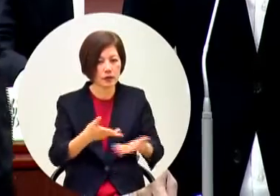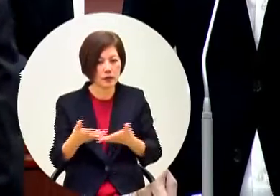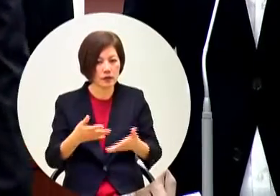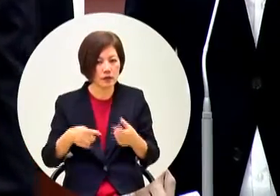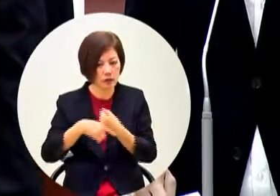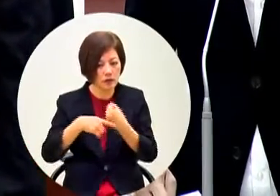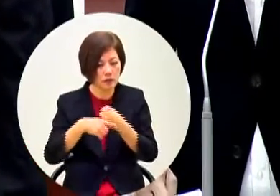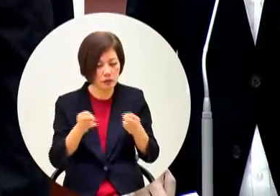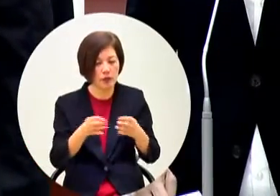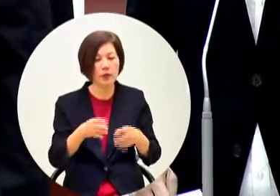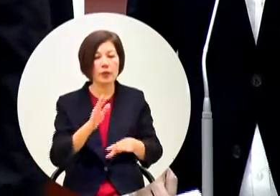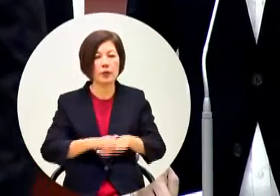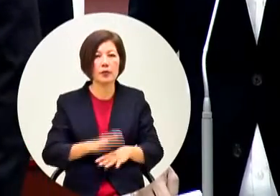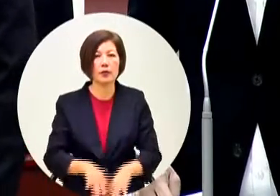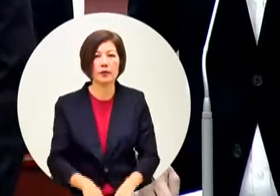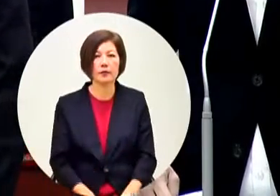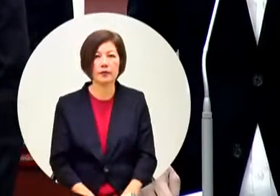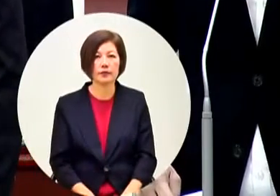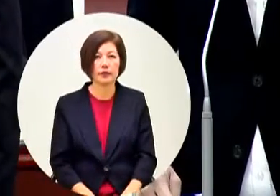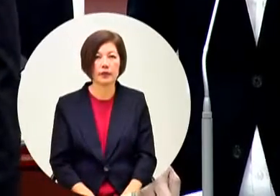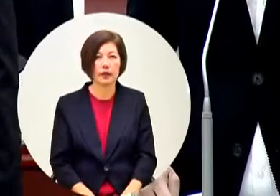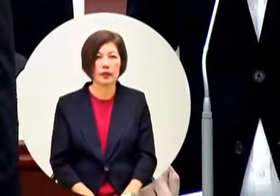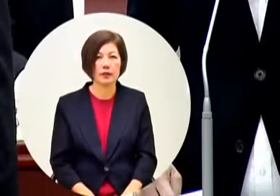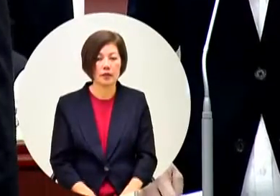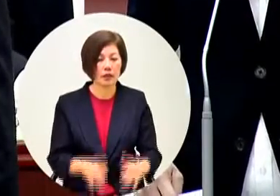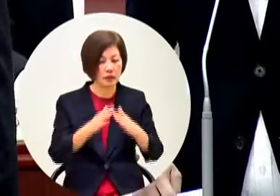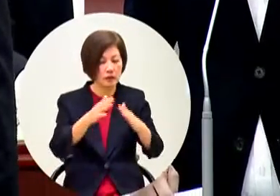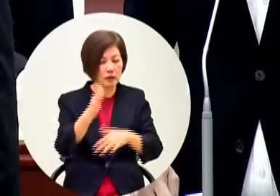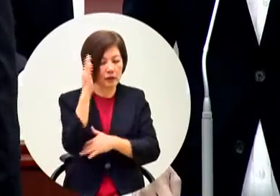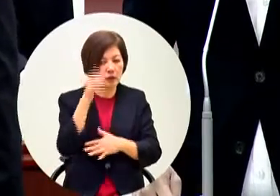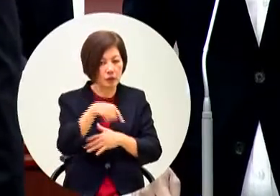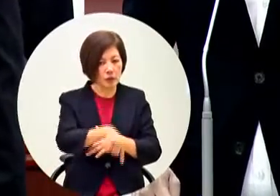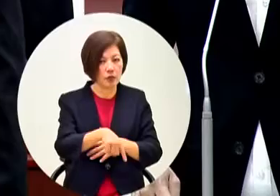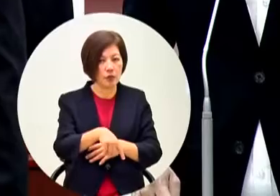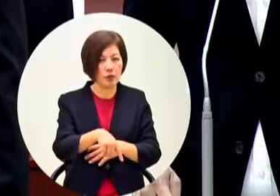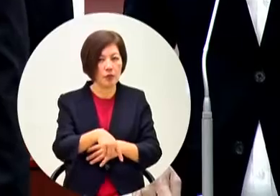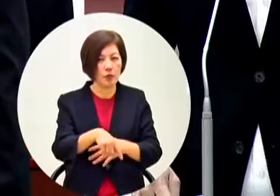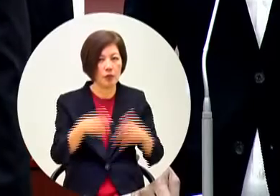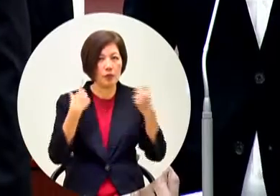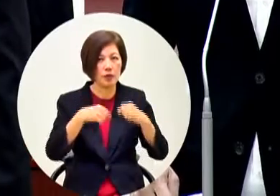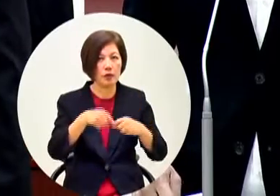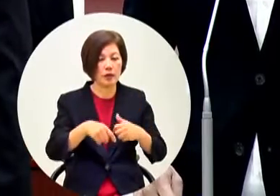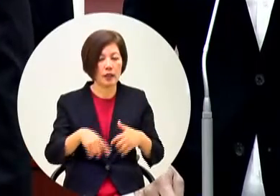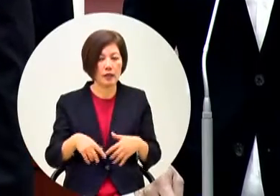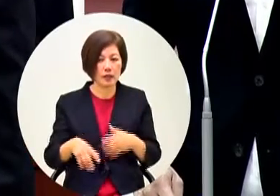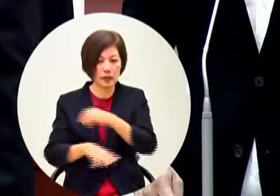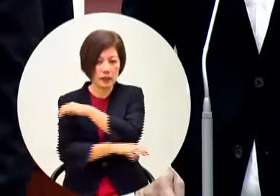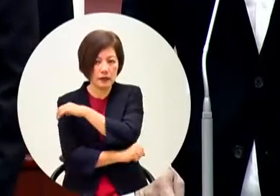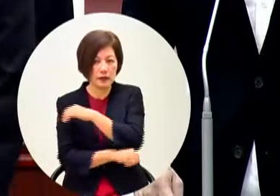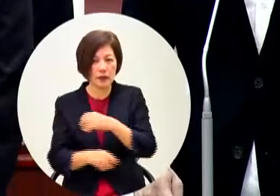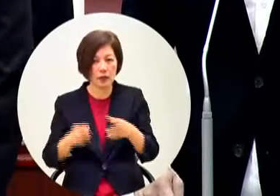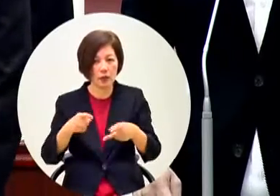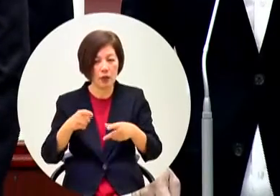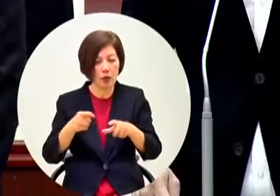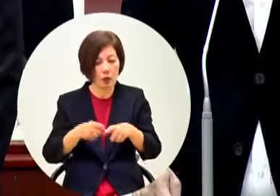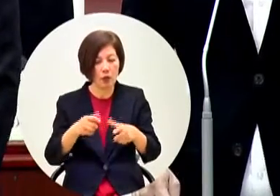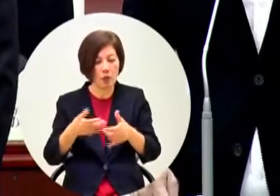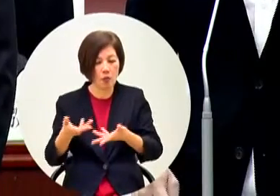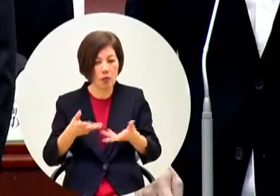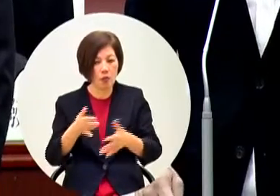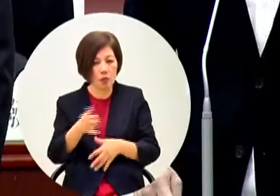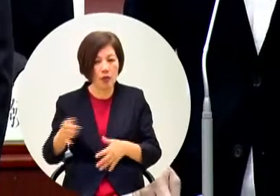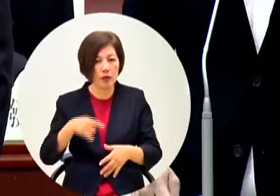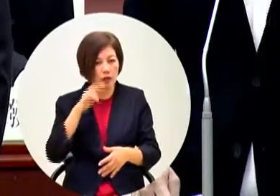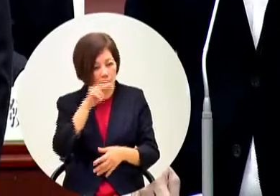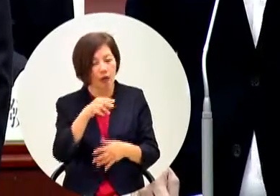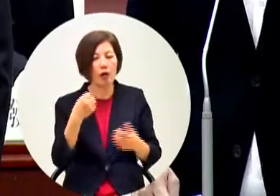说需要一个市府本部的一个政策指导方针， 对对对对， 基层的这个公务员他们才知道说到底依照哪一个原则，还是这三点就